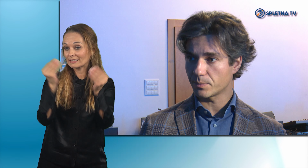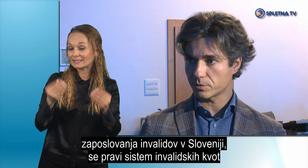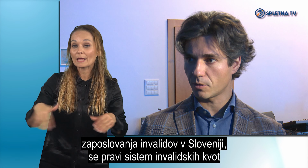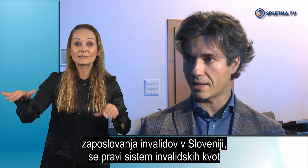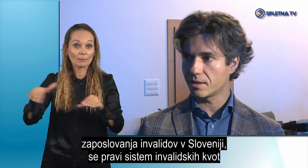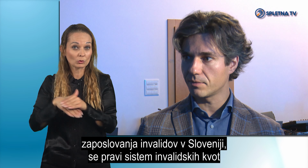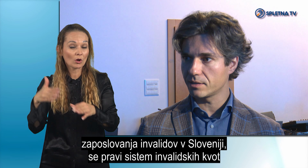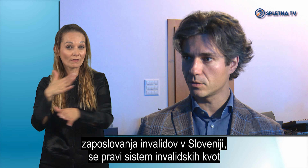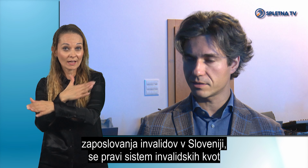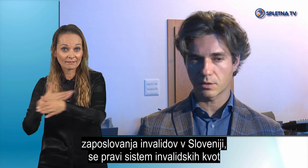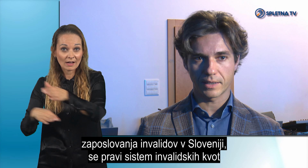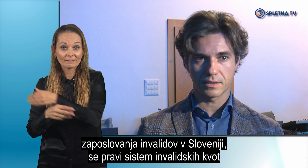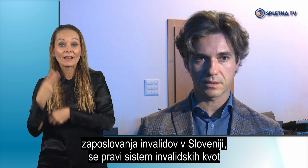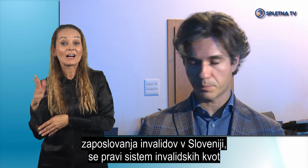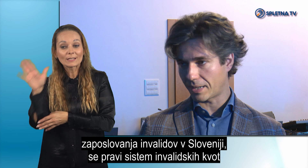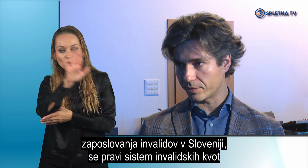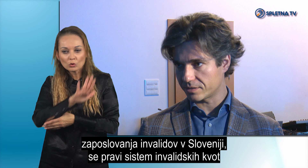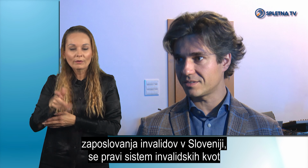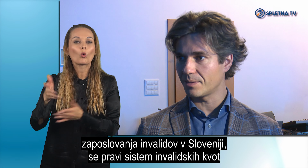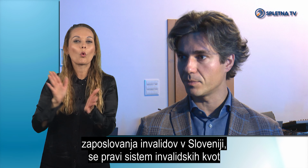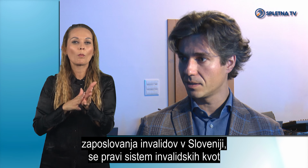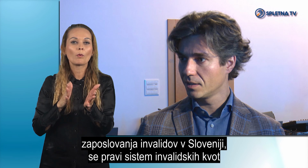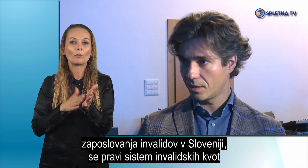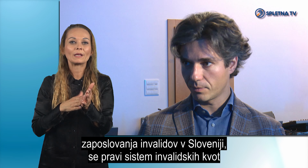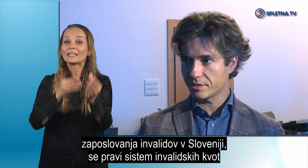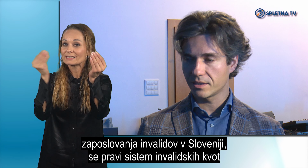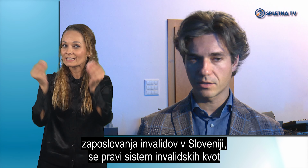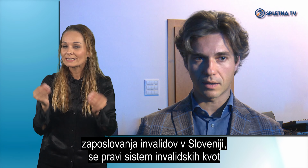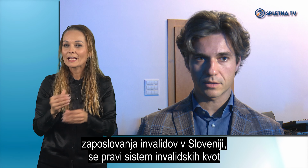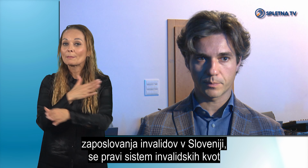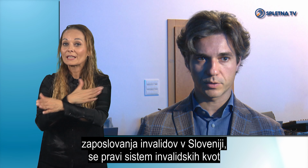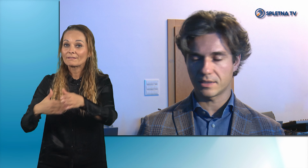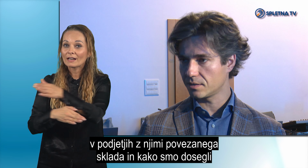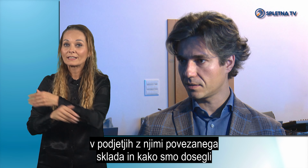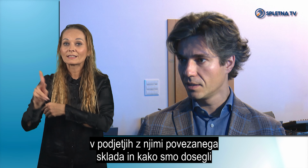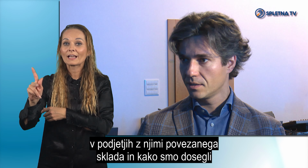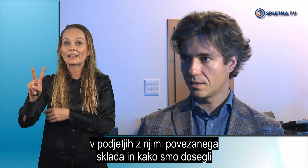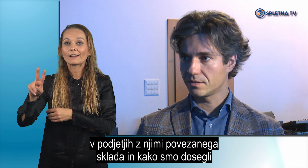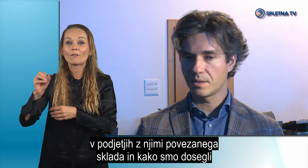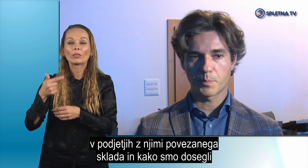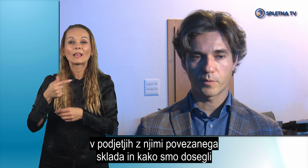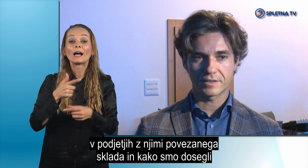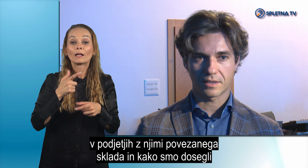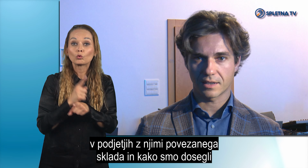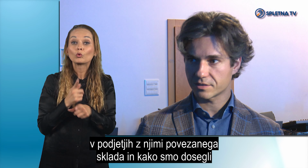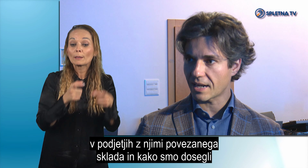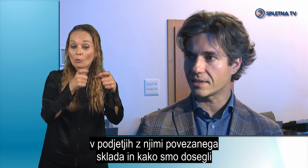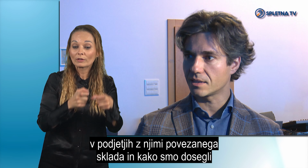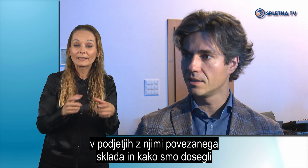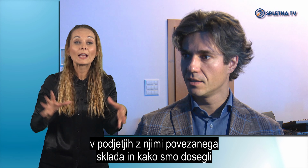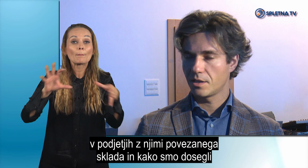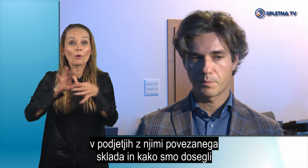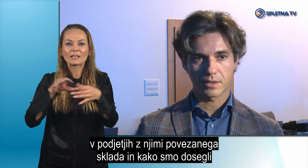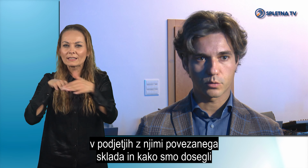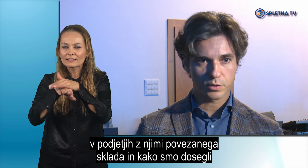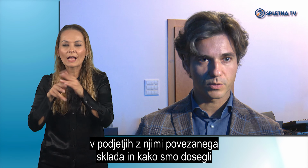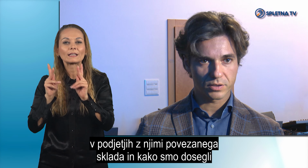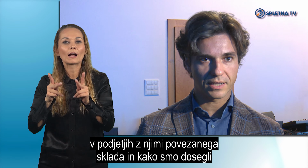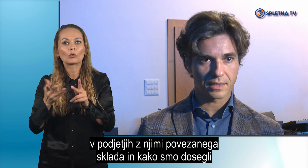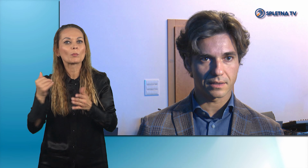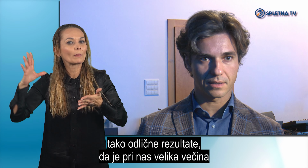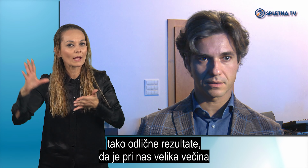sistem zaposlovanja invalidov v Sloveniji, se pravi sistem invalidskih kvot v podjetjih, z njimi povezanega sklada in pa